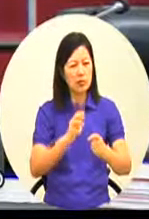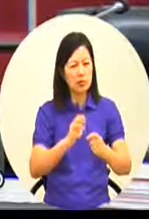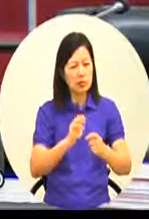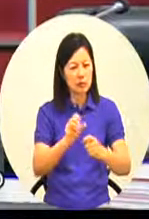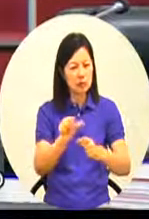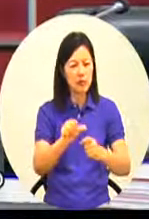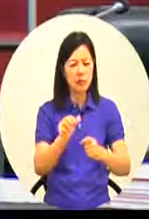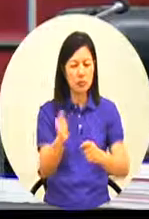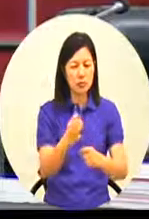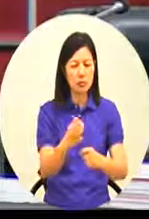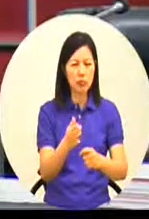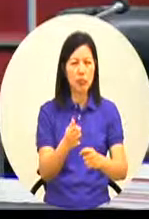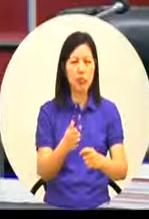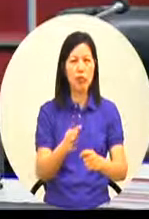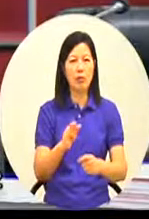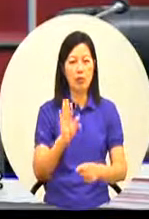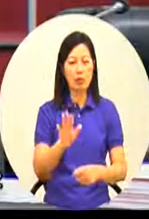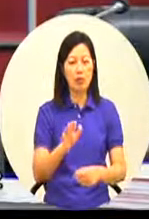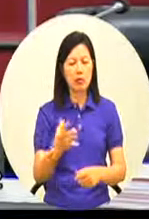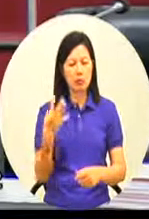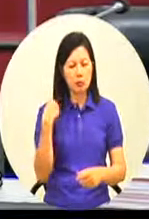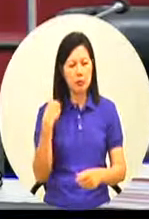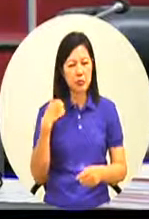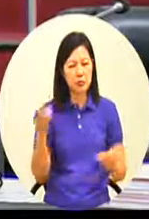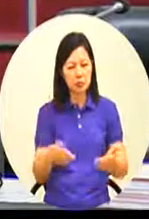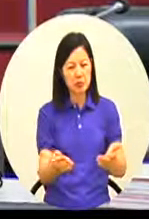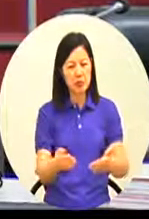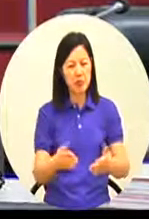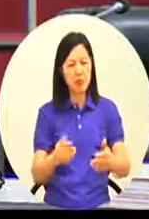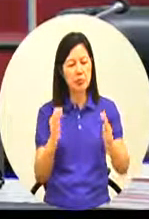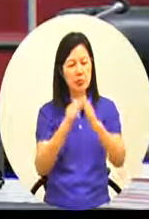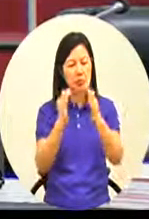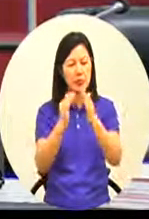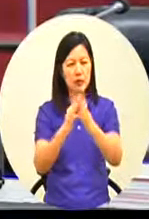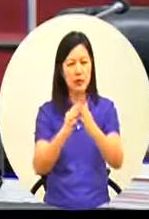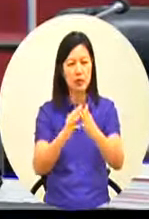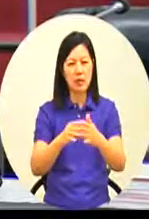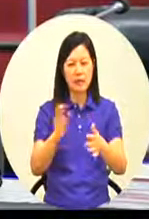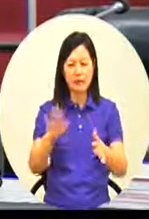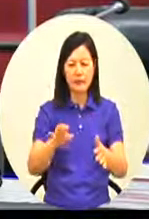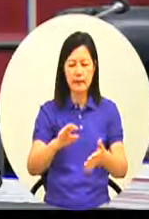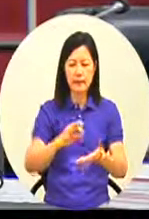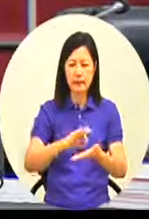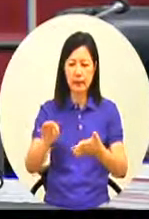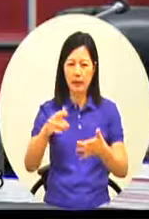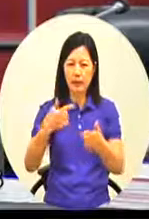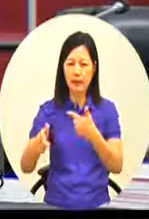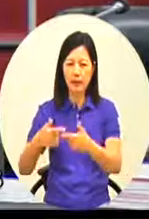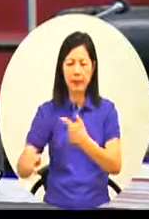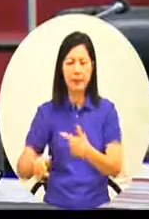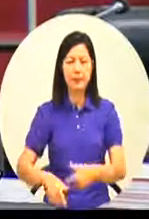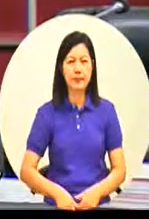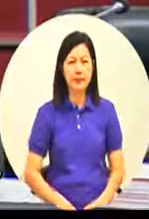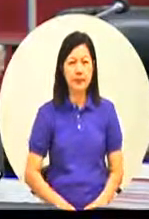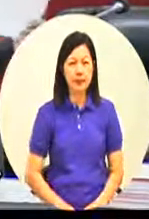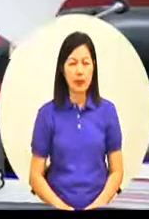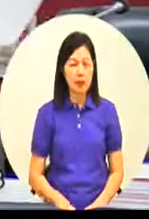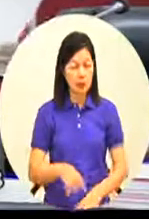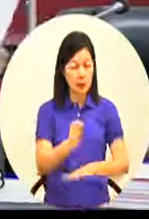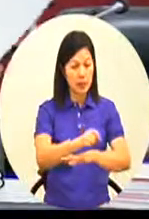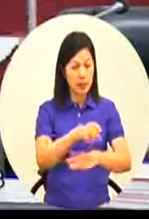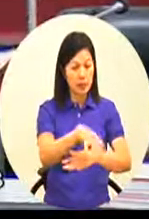三十五年左右了，所以这些老旧的建筑呢，其实也不敷使用。如果可以的话，我们可以将这些的办公大楼，